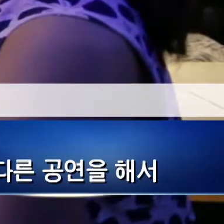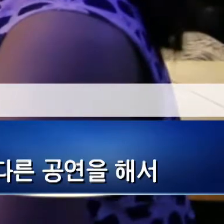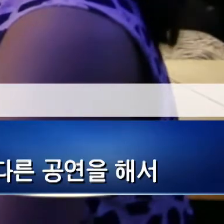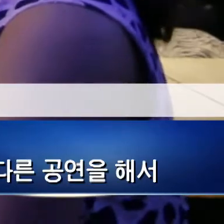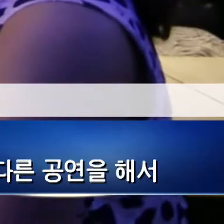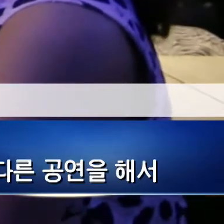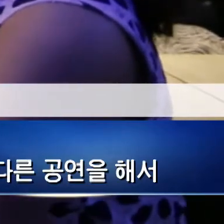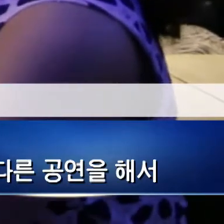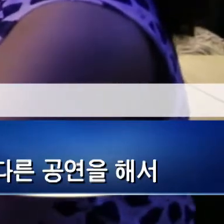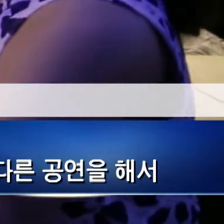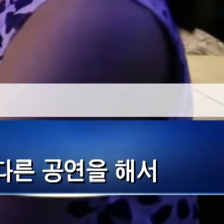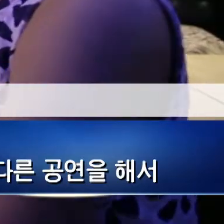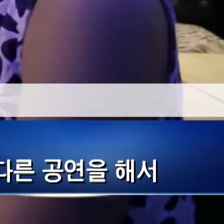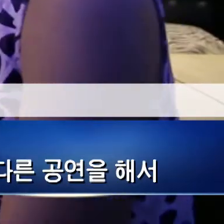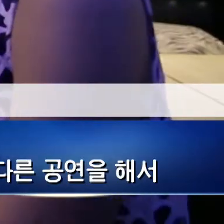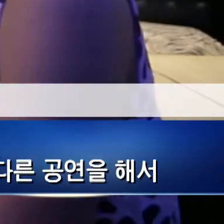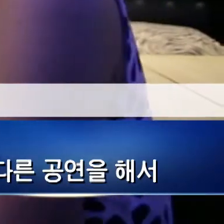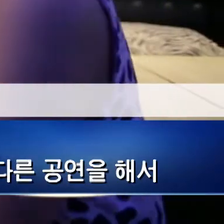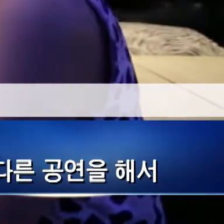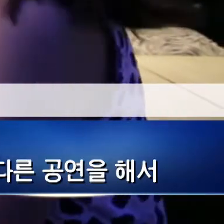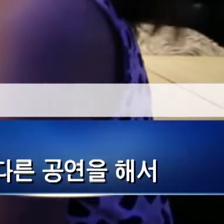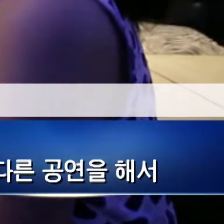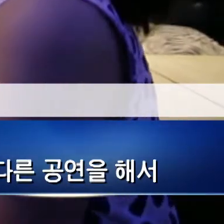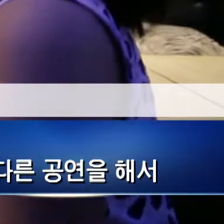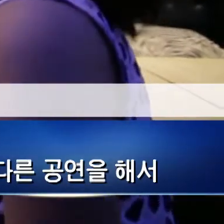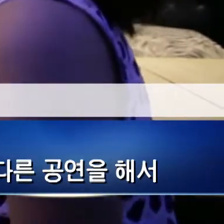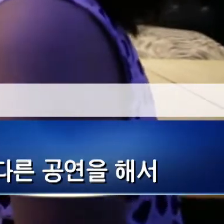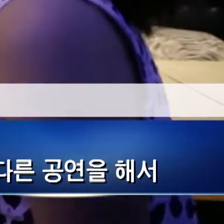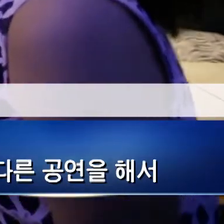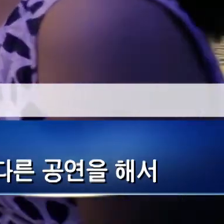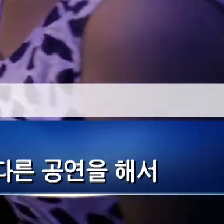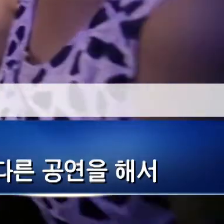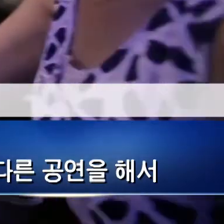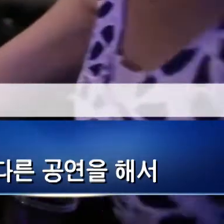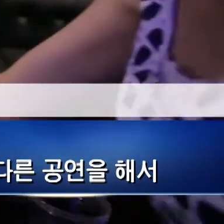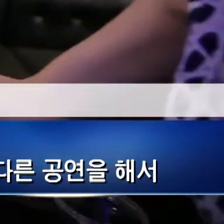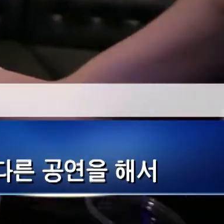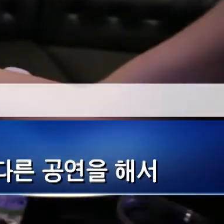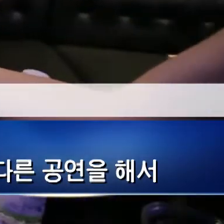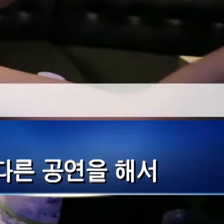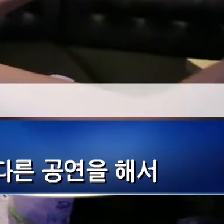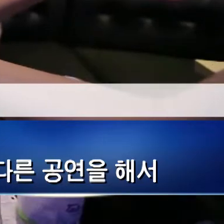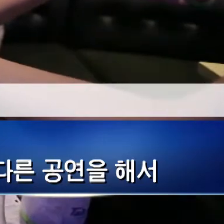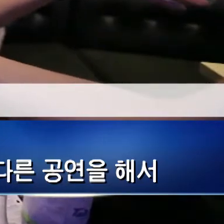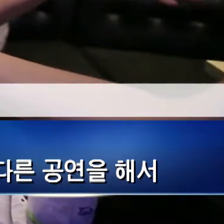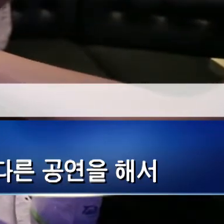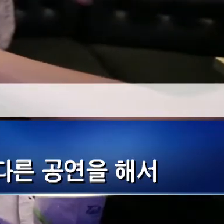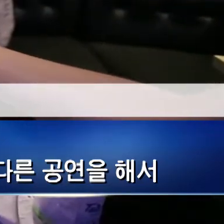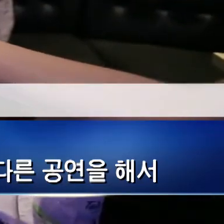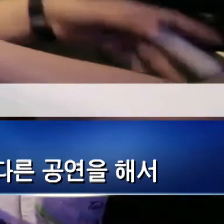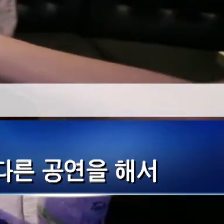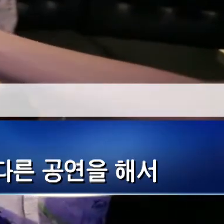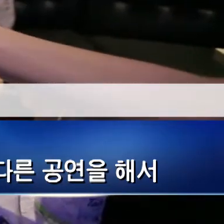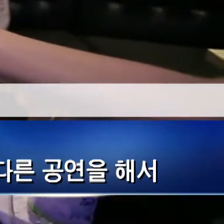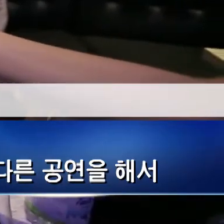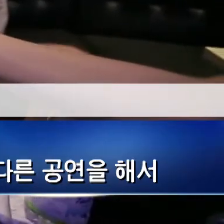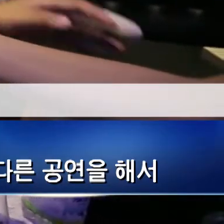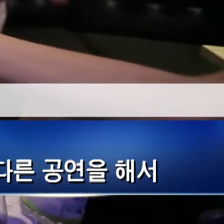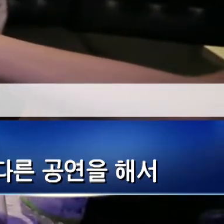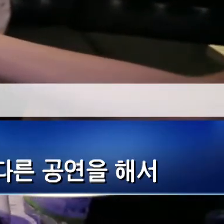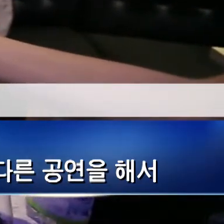끝이 났는데 우리 커플 두 분 데이트하고 계신데 또 어디 가실 거예요? 네, 건너편에서도 M쇼터라는 곳에서 공연을 또